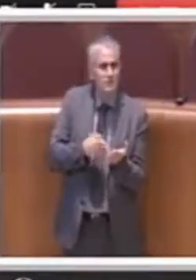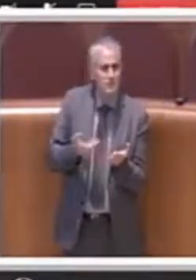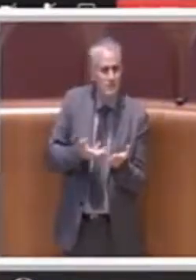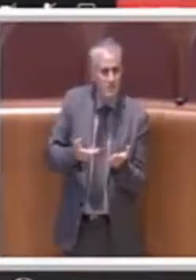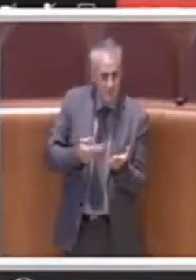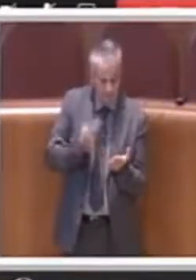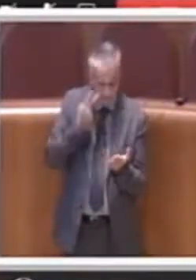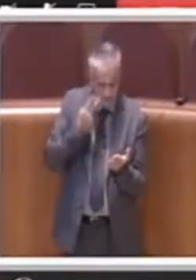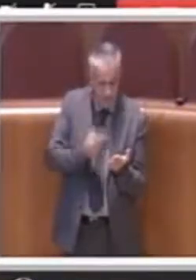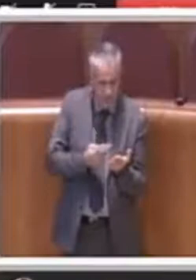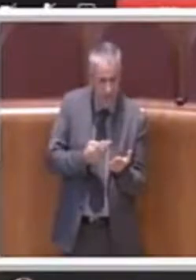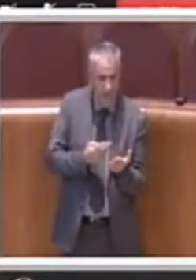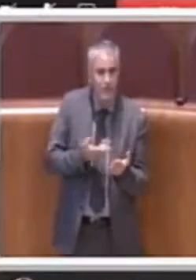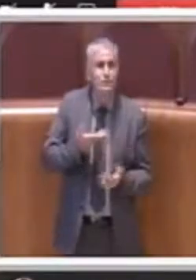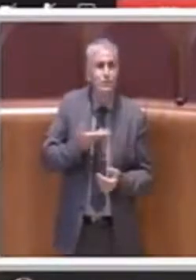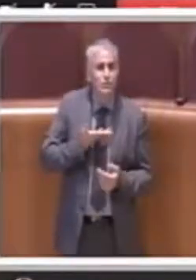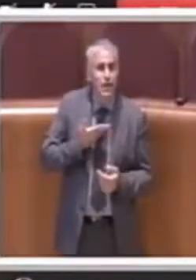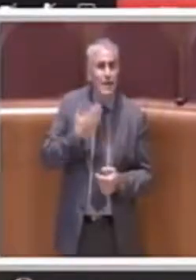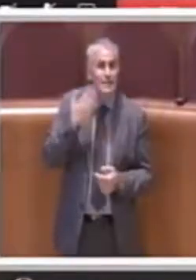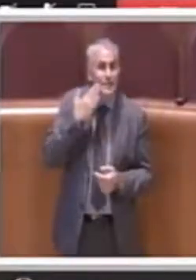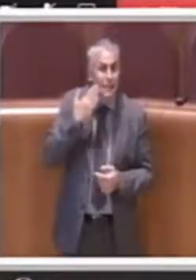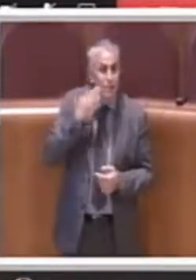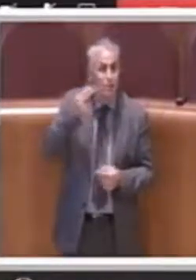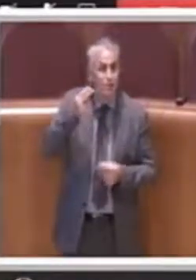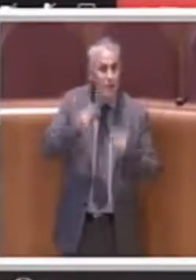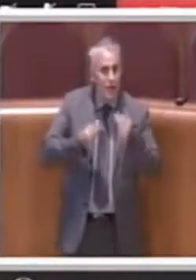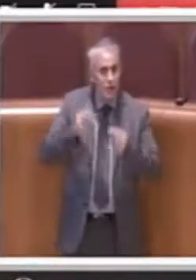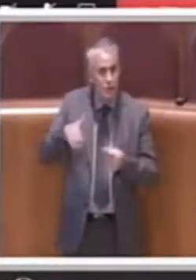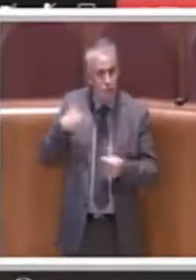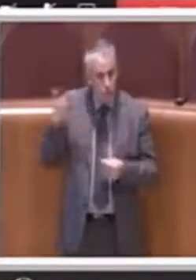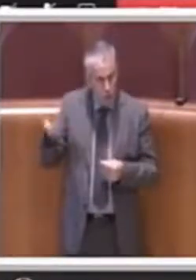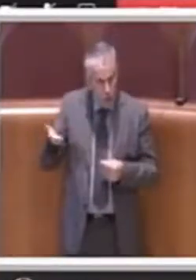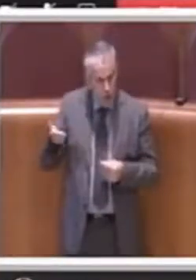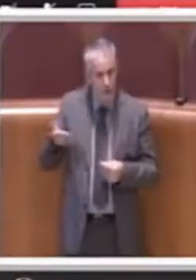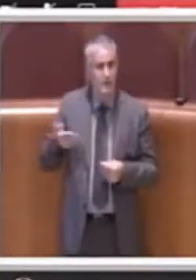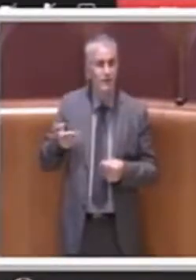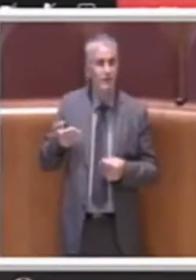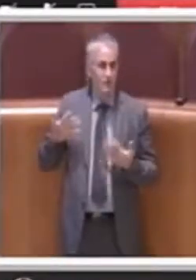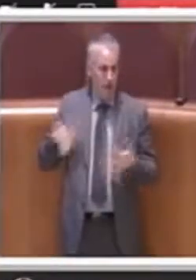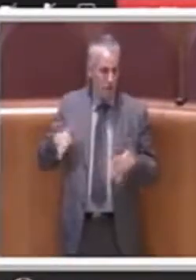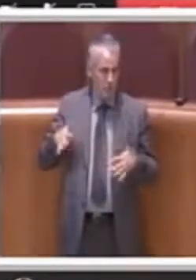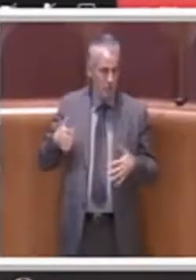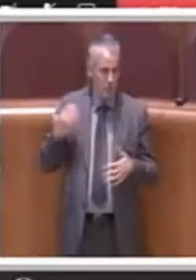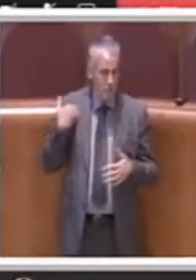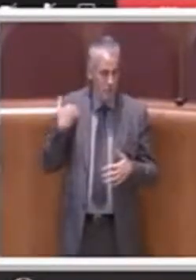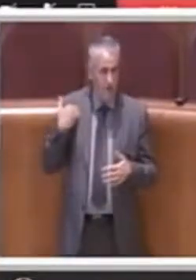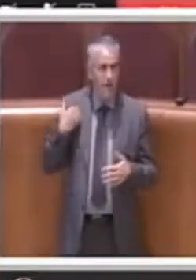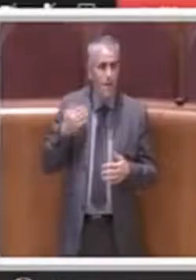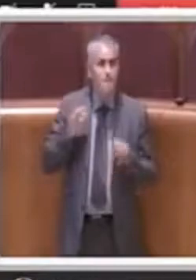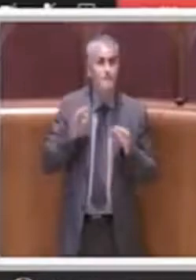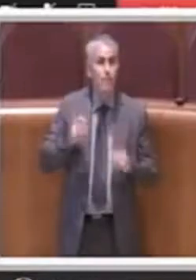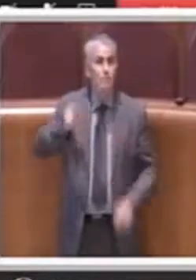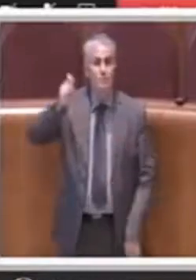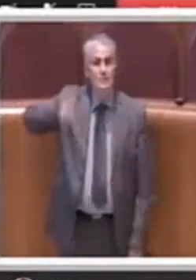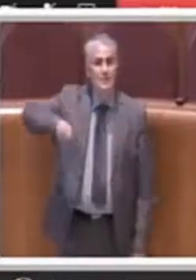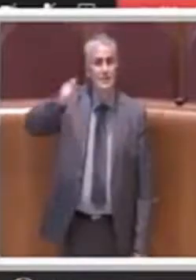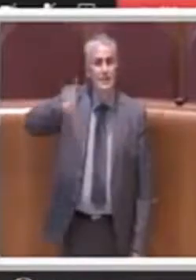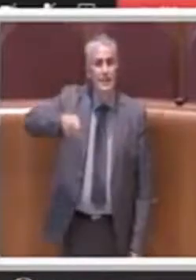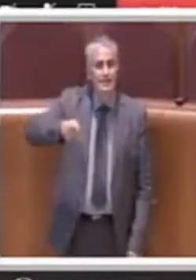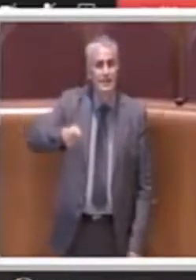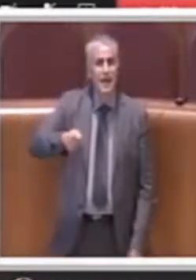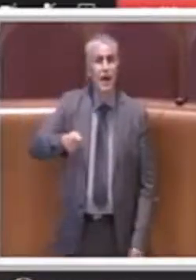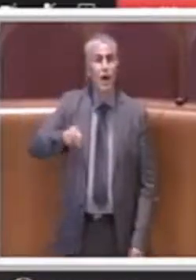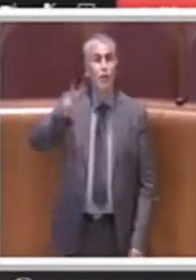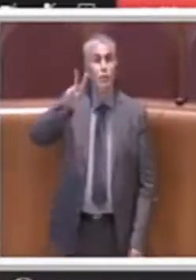alla mia visione, parliamo anche di debiti fuori bilancio che sono diventati debiti fuori bilancio, ma parliamo di una sentenza per esempio del TAR